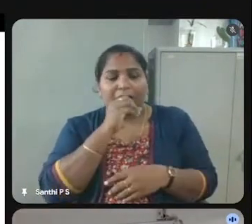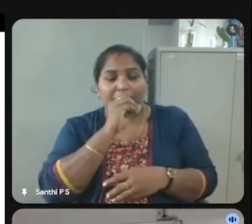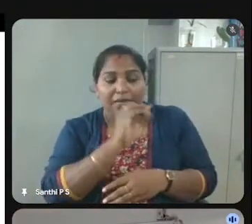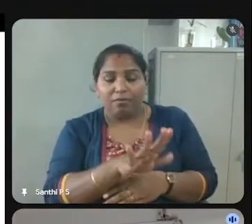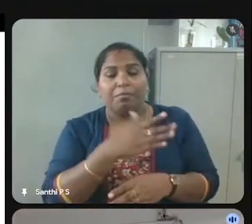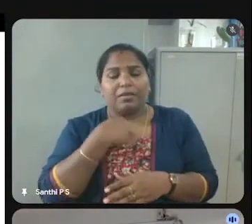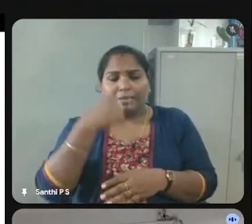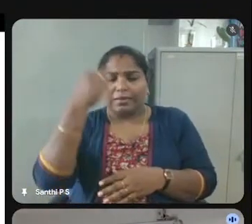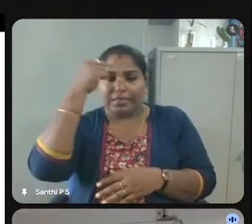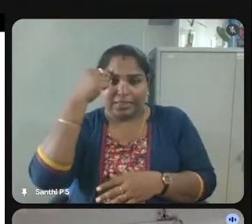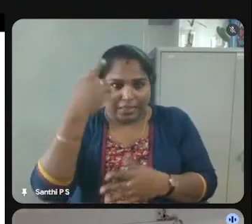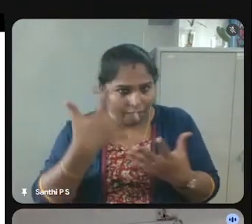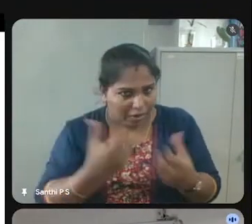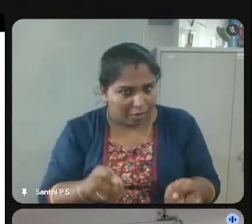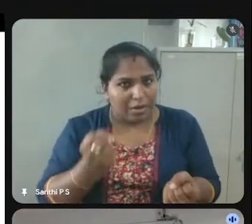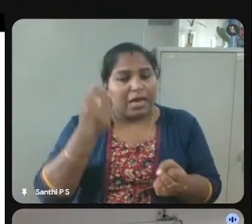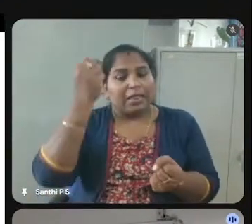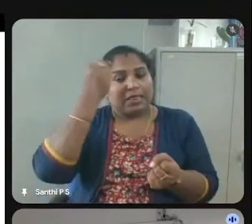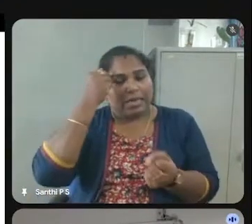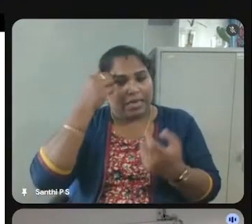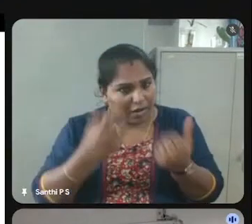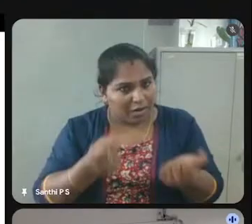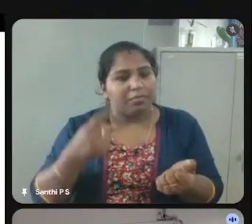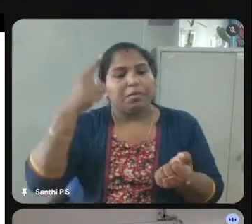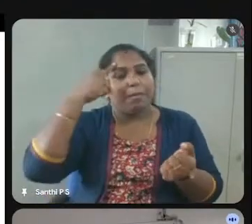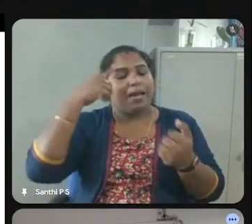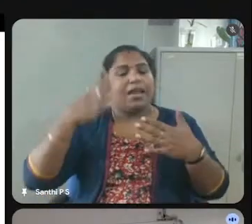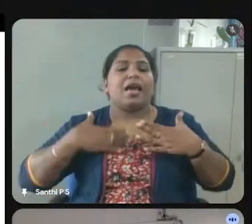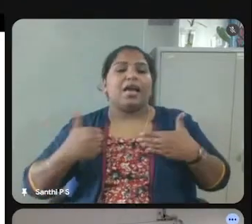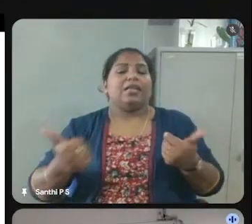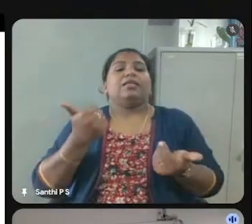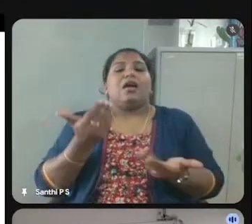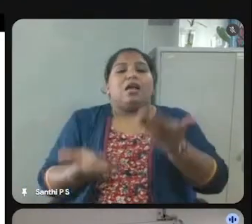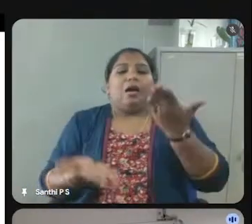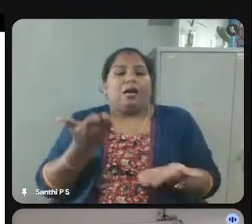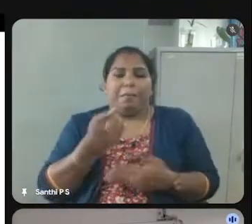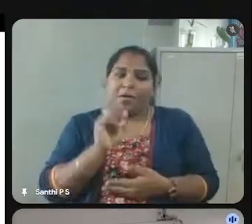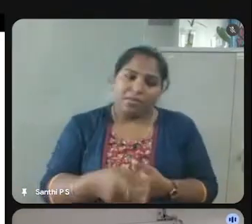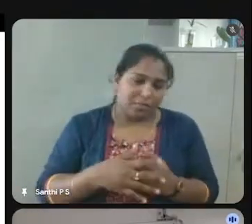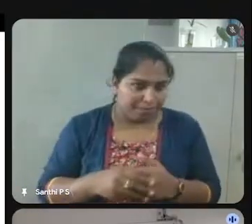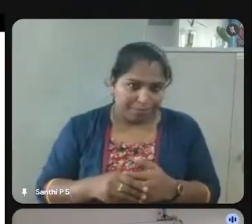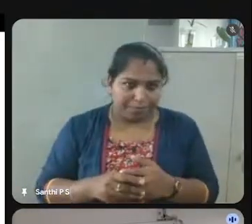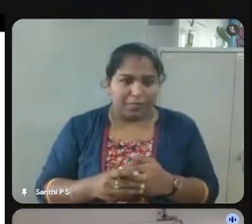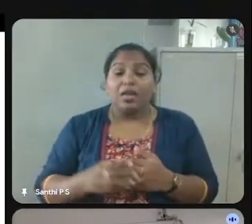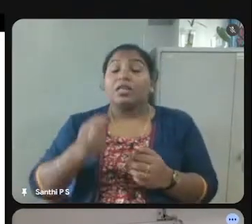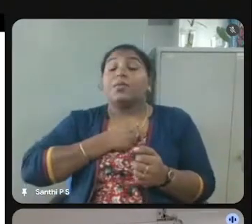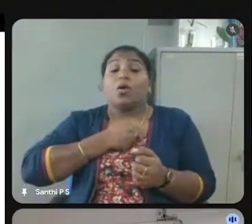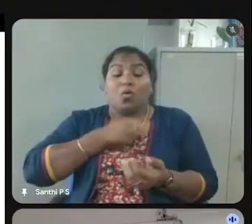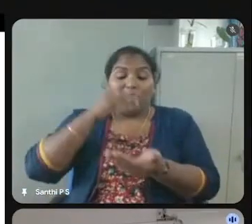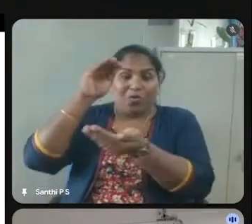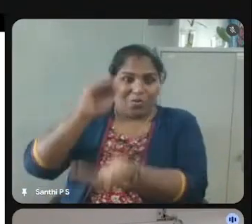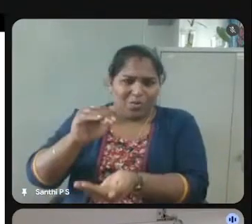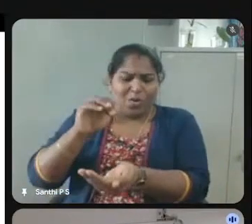ഒരു ചിന്താശേഷി വേണം. ആ ചിന്താശേഷി വേണമെങ്കിൽ നമ്മുടെ മാനസികാരോഗ്യം സ്റ്റെബിലൈസ്ഡ് ആയിരിക്കണം. അതുപോലെ നമ്മുടെ കുഞ്ഞിനെ കുറിച്ചുള്ള കാഴ്ചപ്പാട്,